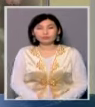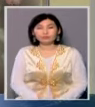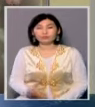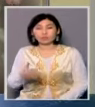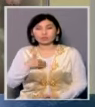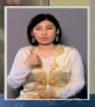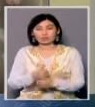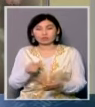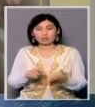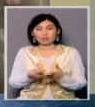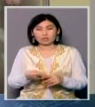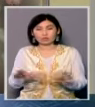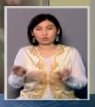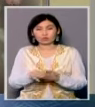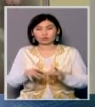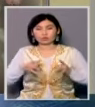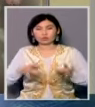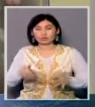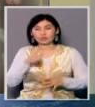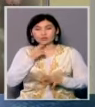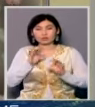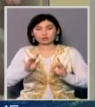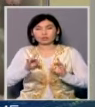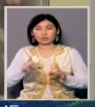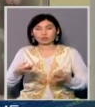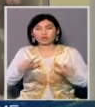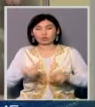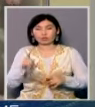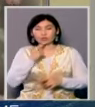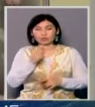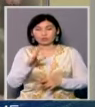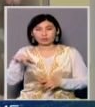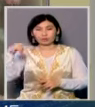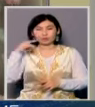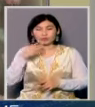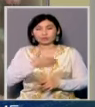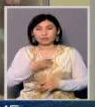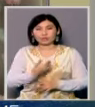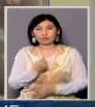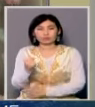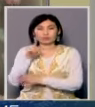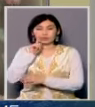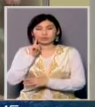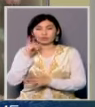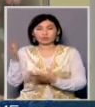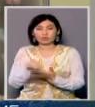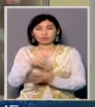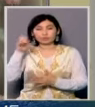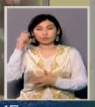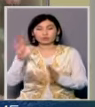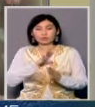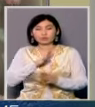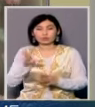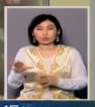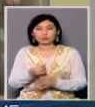Наша главная цель – это формирование культуры речи и пропаганда родного языка. Кроме того, мы хотим поддержать молодые таланты, помочь раскрыть